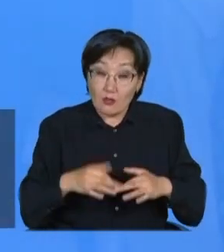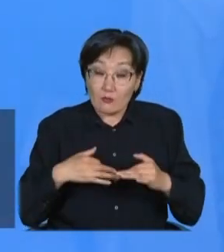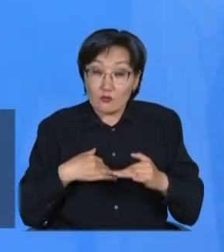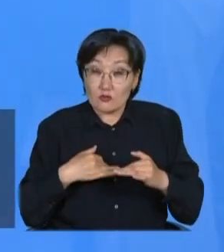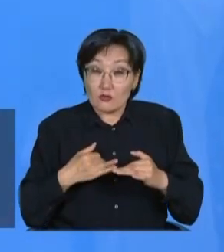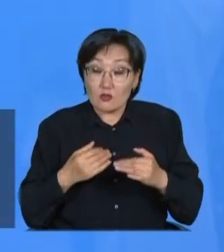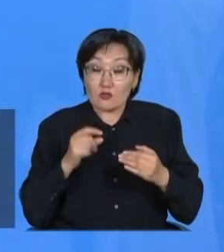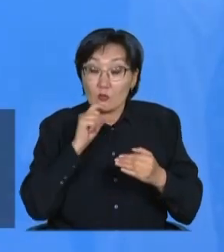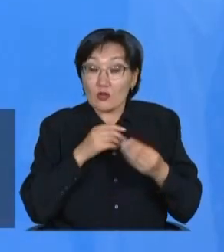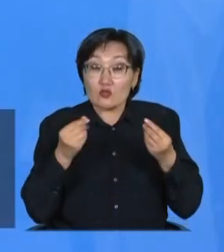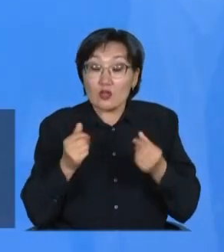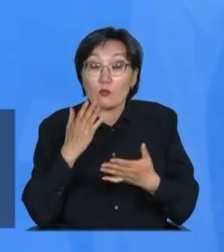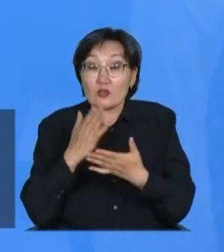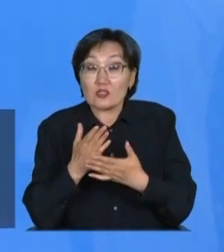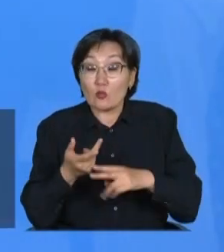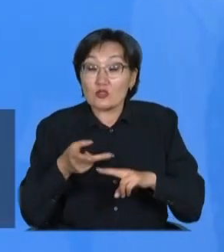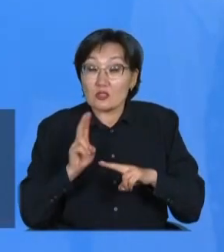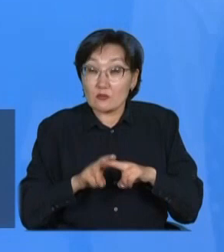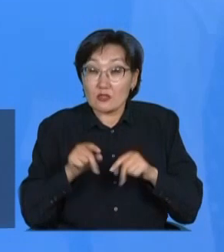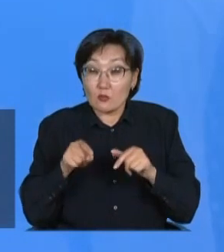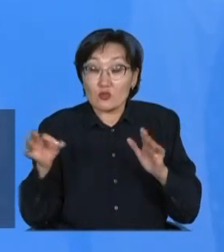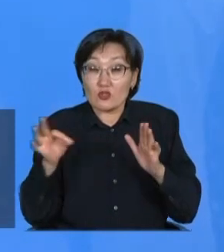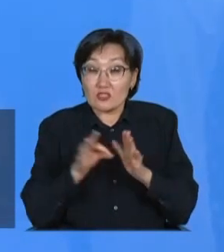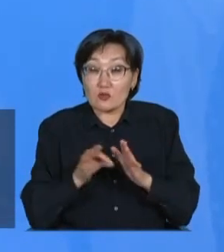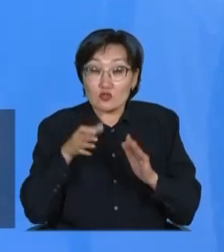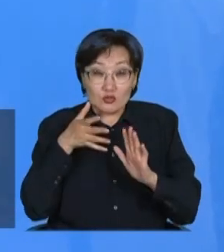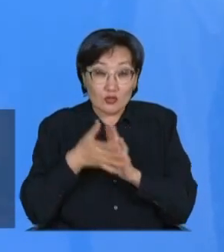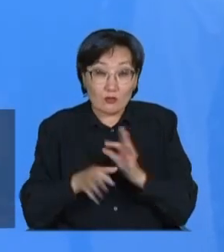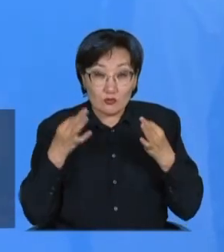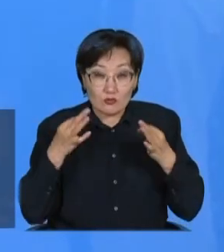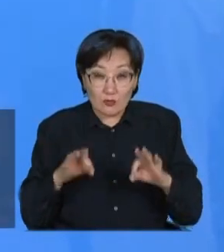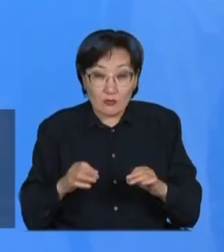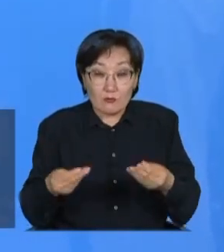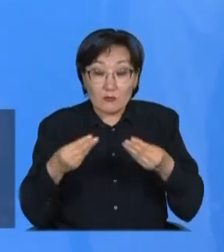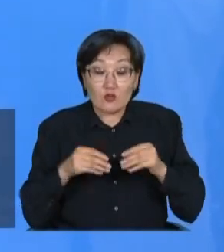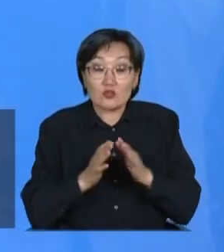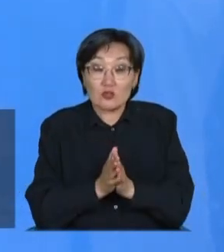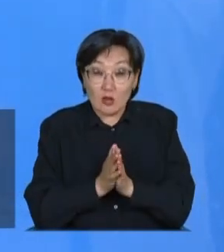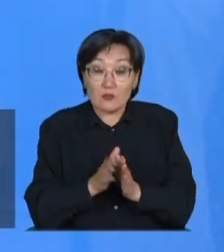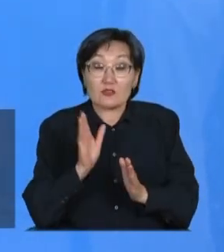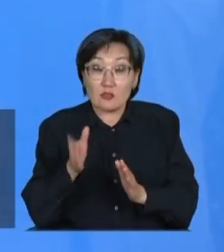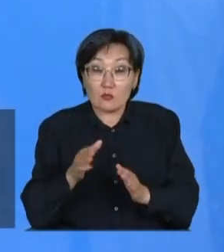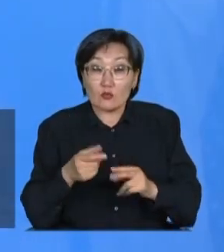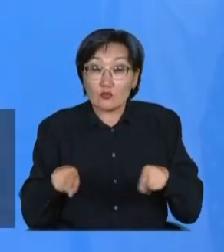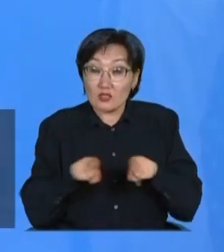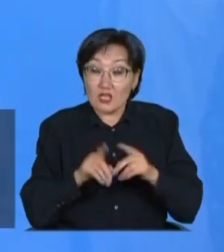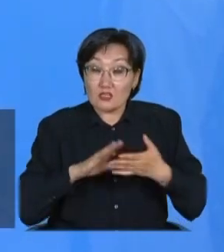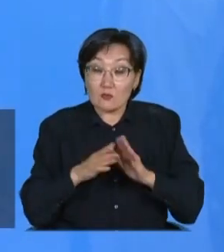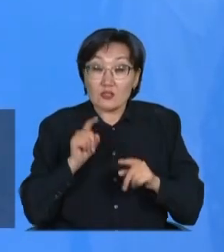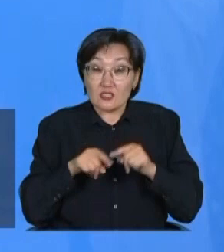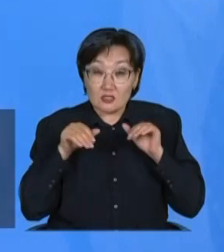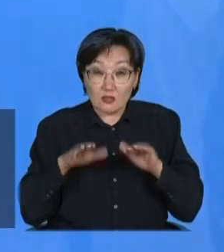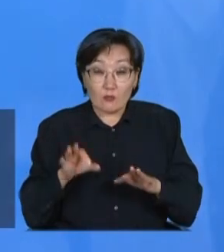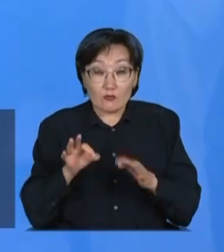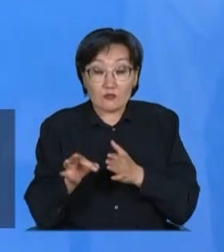осыншама үнемделген ақшамыз бар. Осыны осы мақсатқа жұмсауға рұқсат берулеріңізді сұраймыз дейміз. Ол кезде ол тез шешіледі. Ол кезде тек бірден